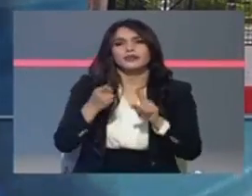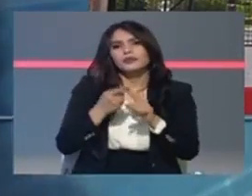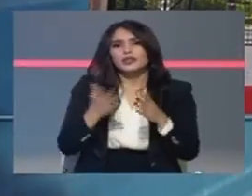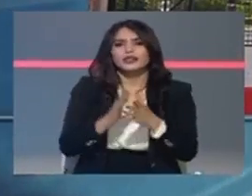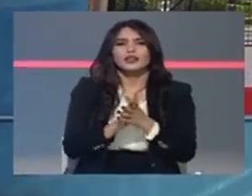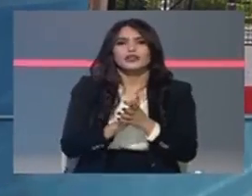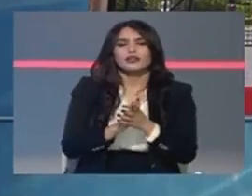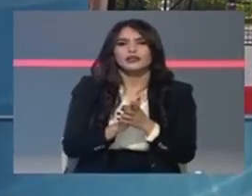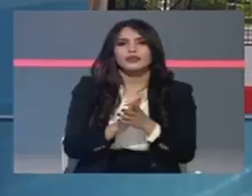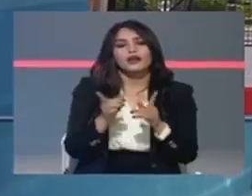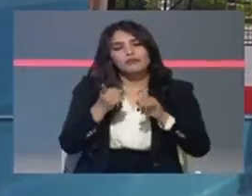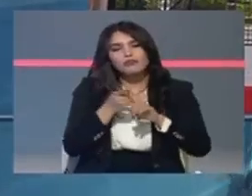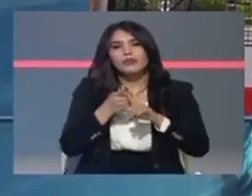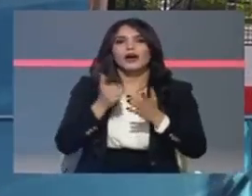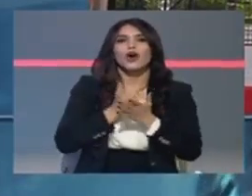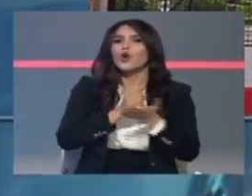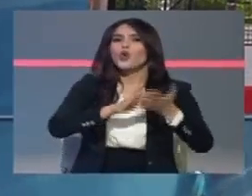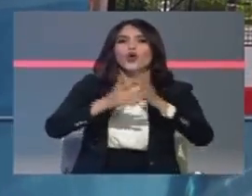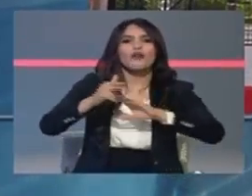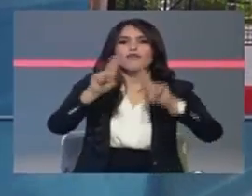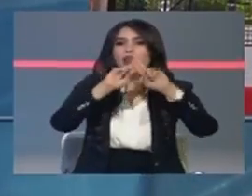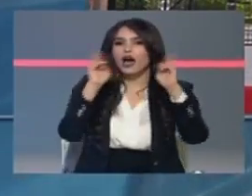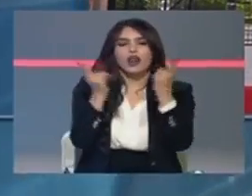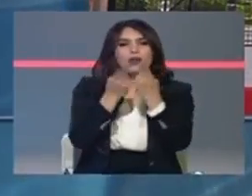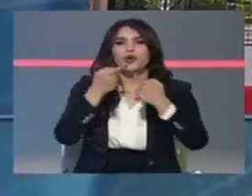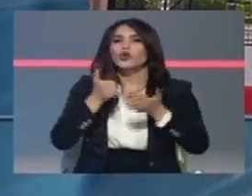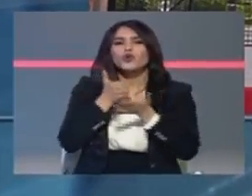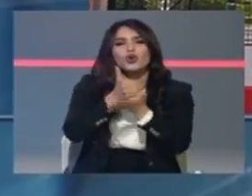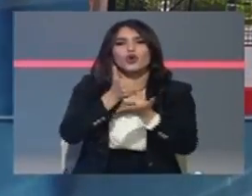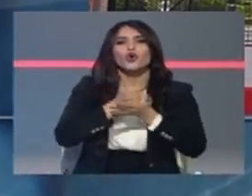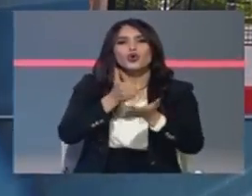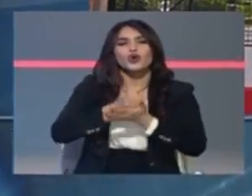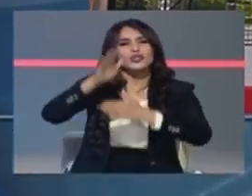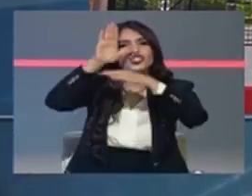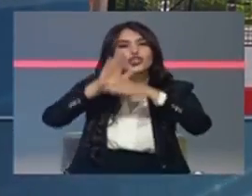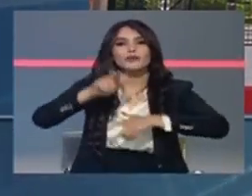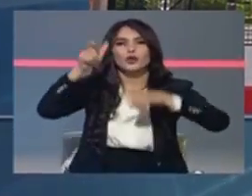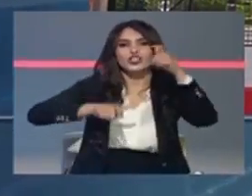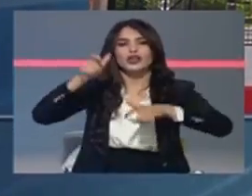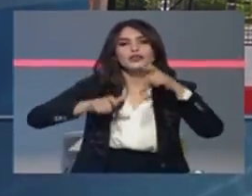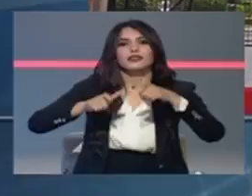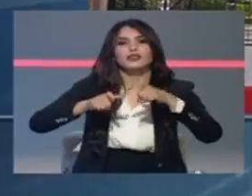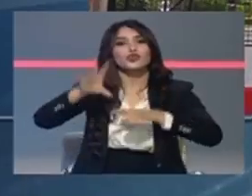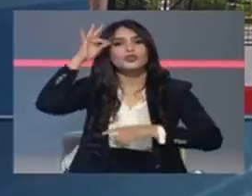يعني خلية أزمات تقريب في كل أنحاء العالم، وموجودة للإحاطة بالجالية التونسية أولا